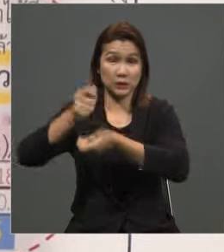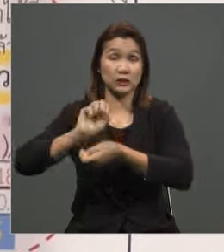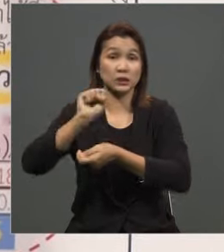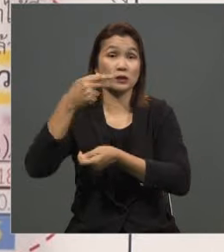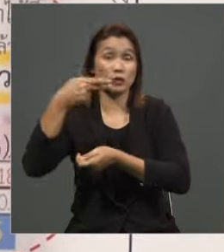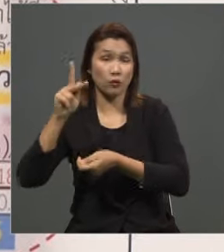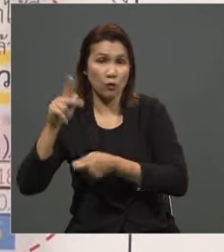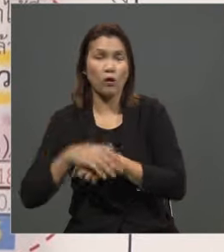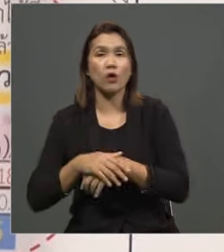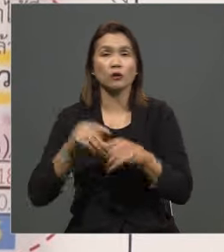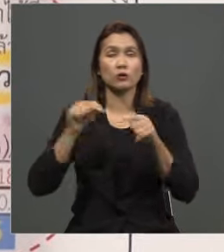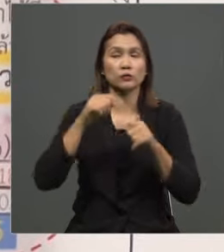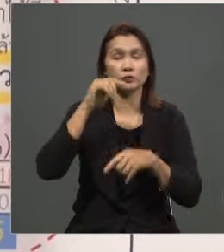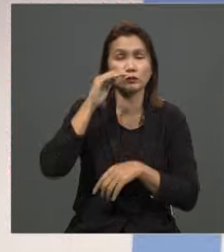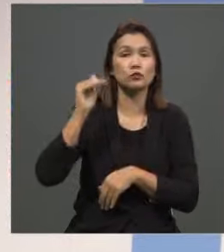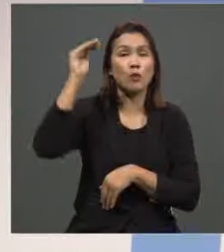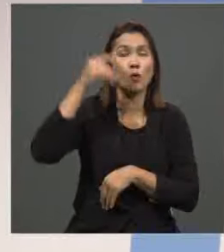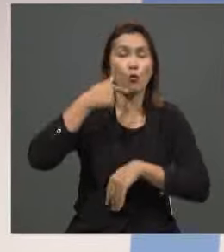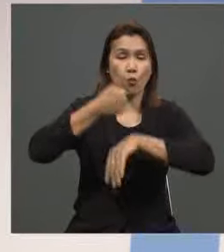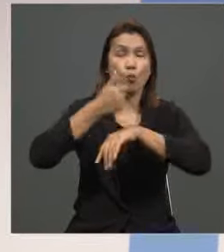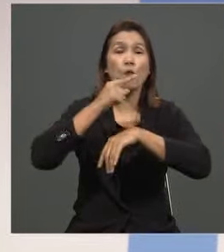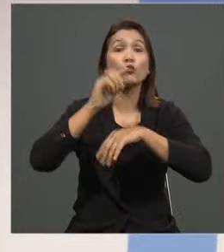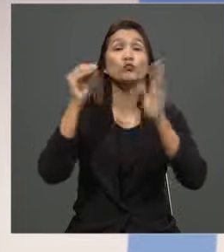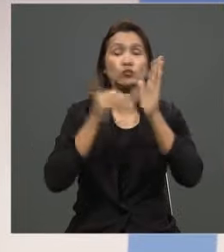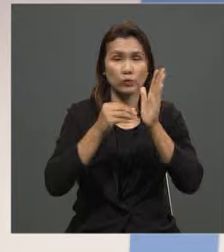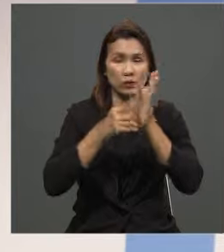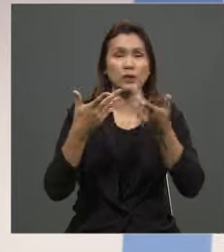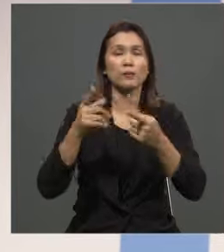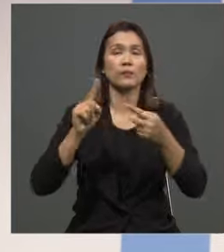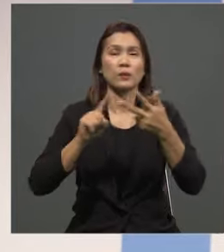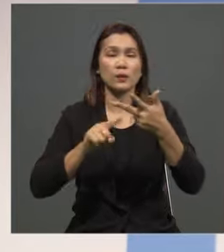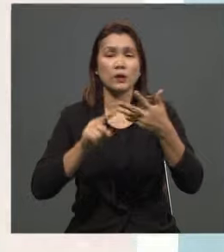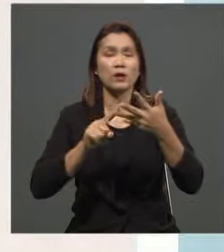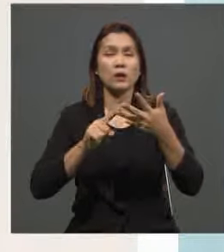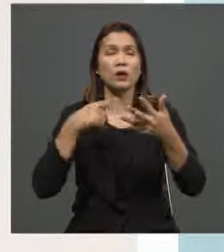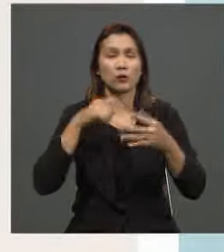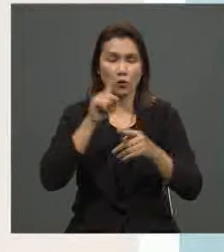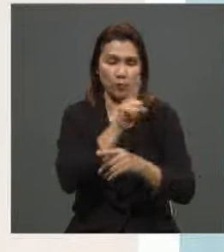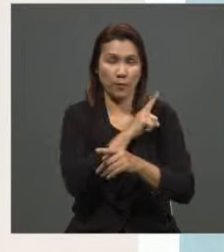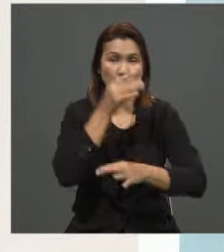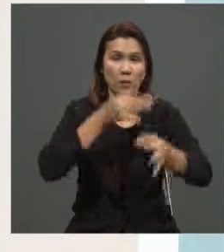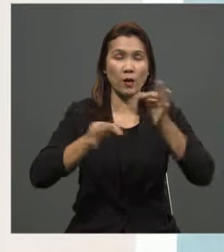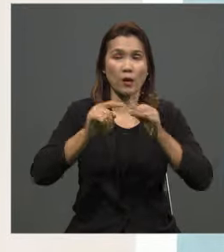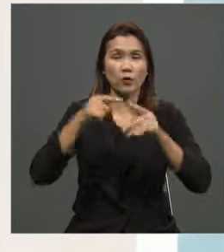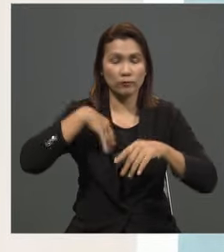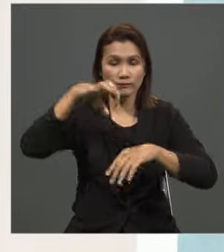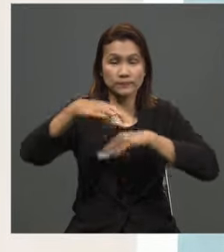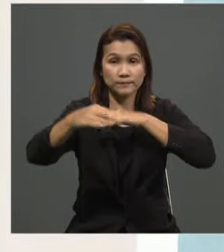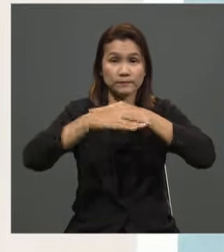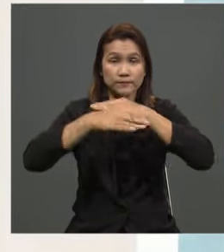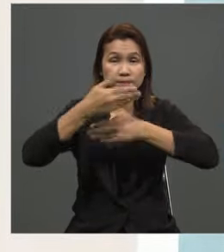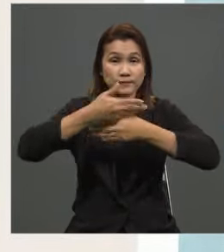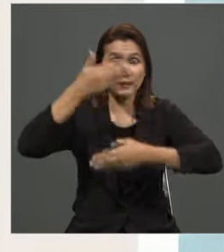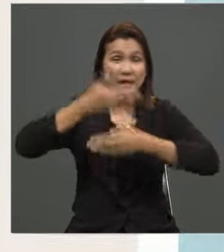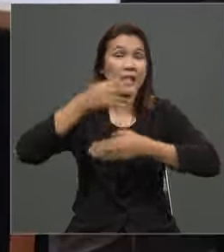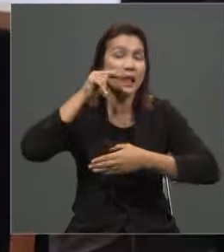ชัชาตสิทธิพันธุ์ผู้ว่าราชการกรุงเทพมหานครนายสุริยพลนุทอนงค์รักษาการอธิบดีกรมชลประธานลงพื้น